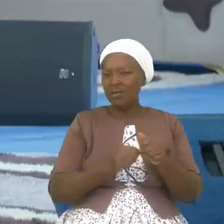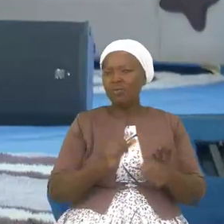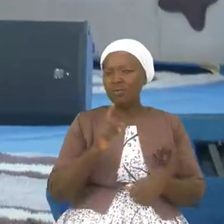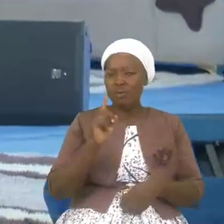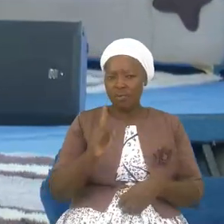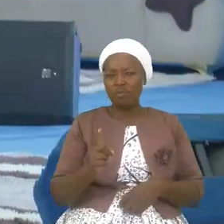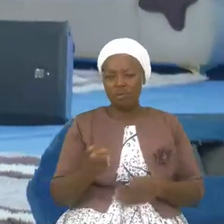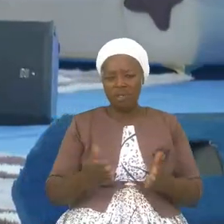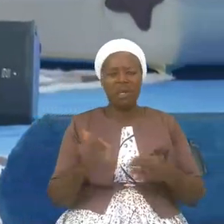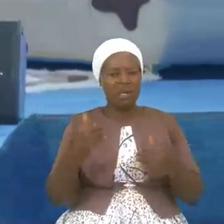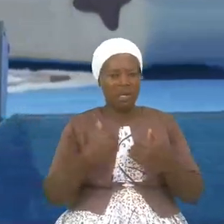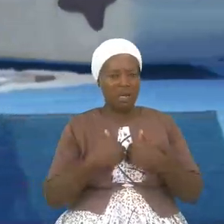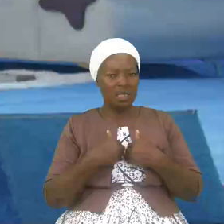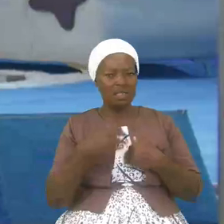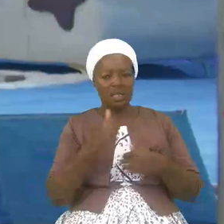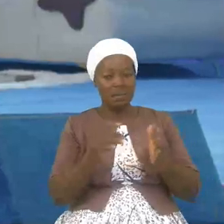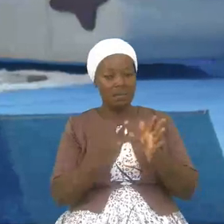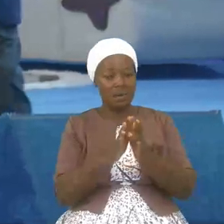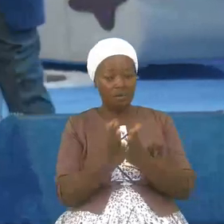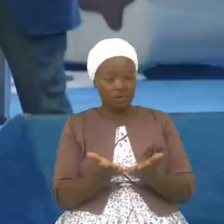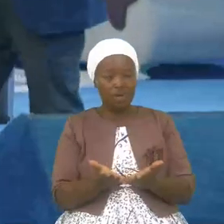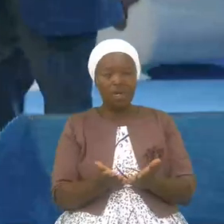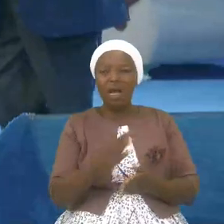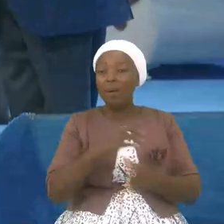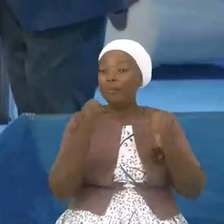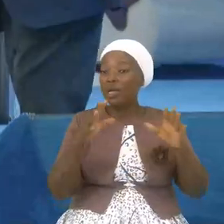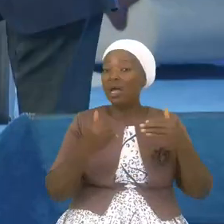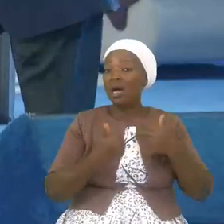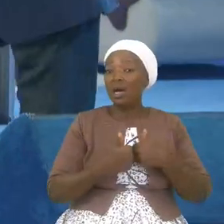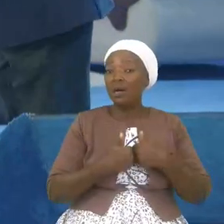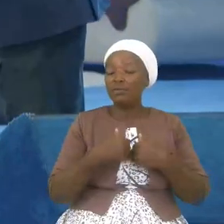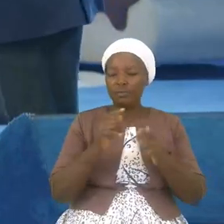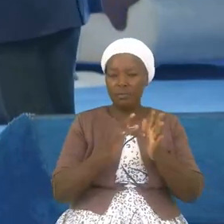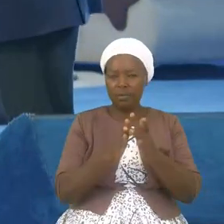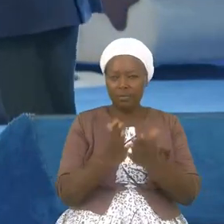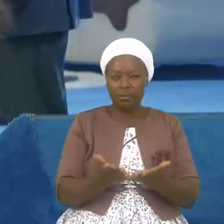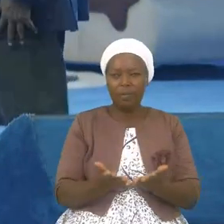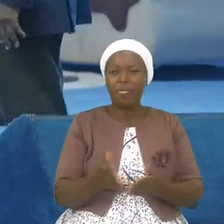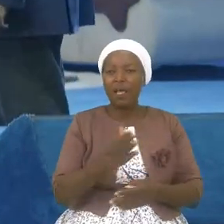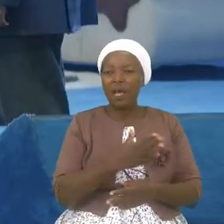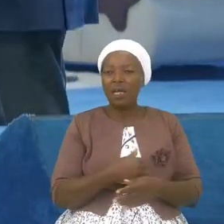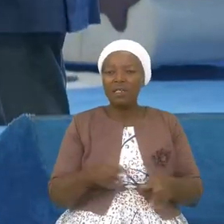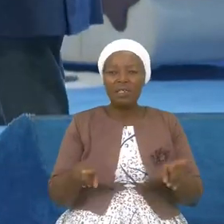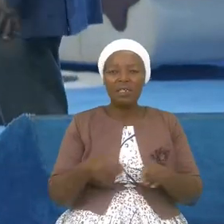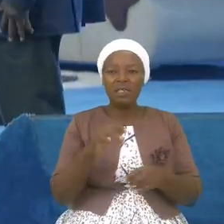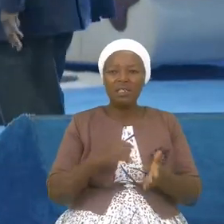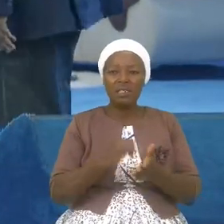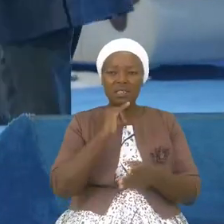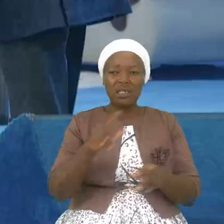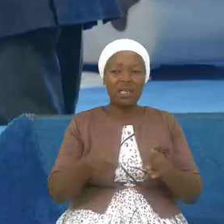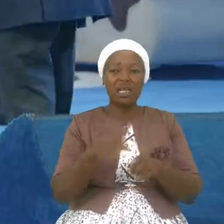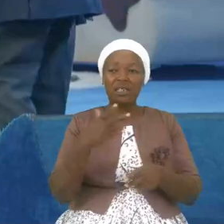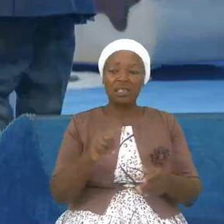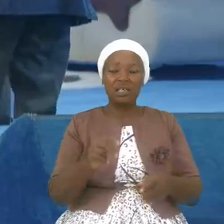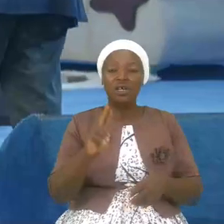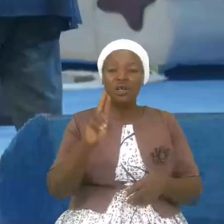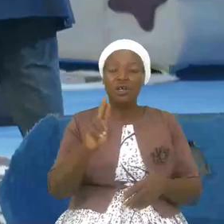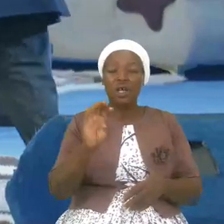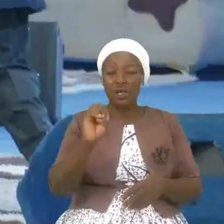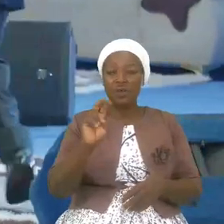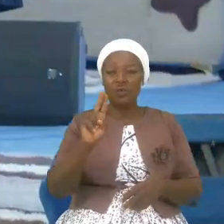Chacun ici peut-être a une Bible. Plusieurs ont la Bible. Et comme le